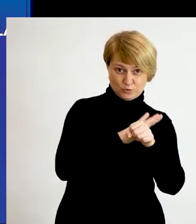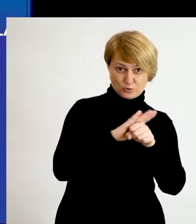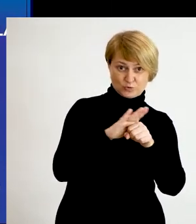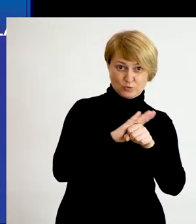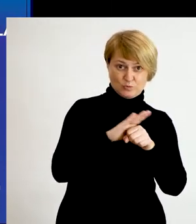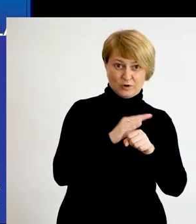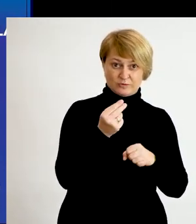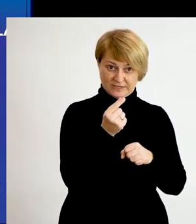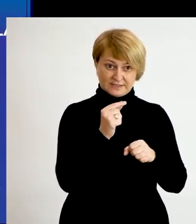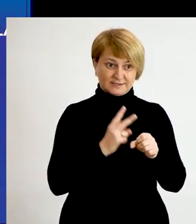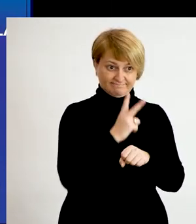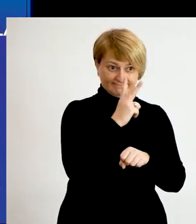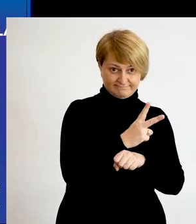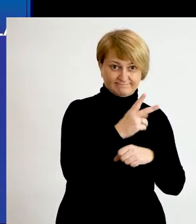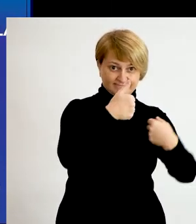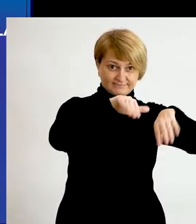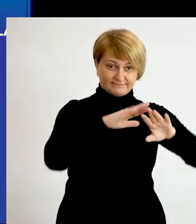tych